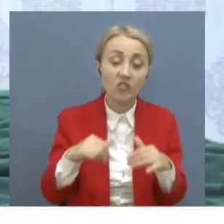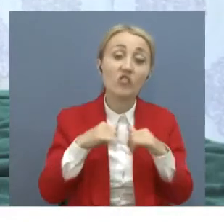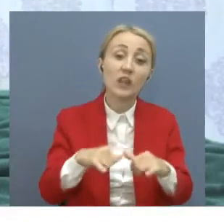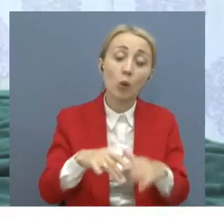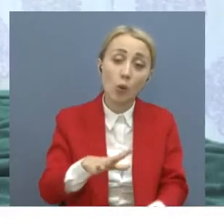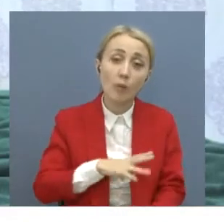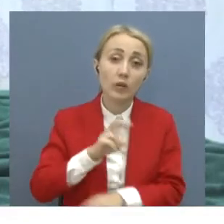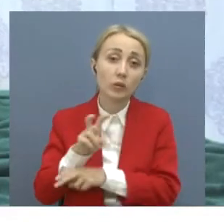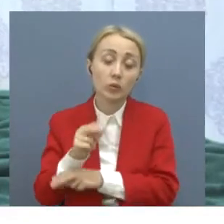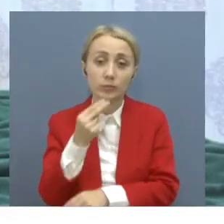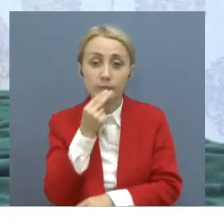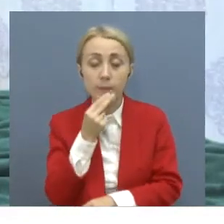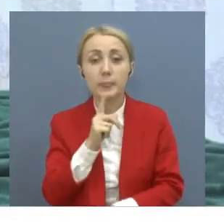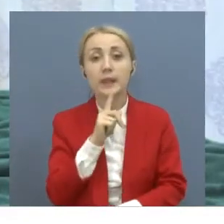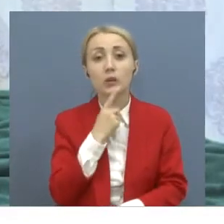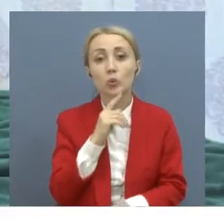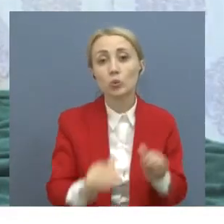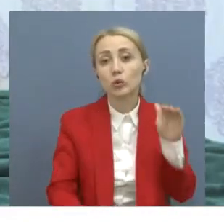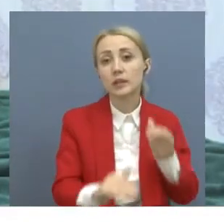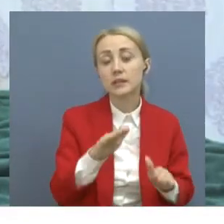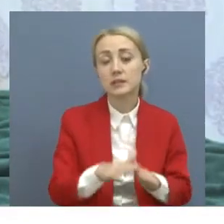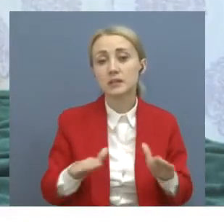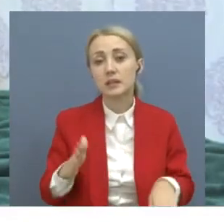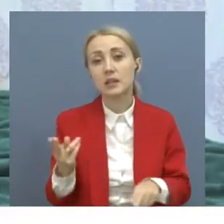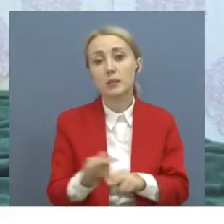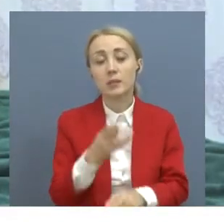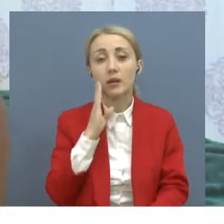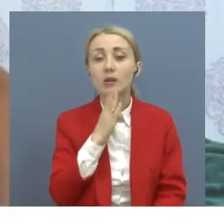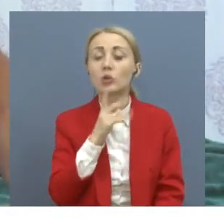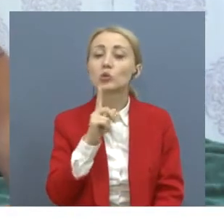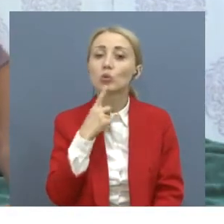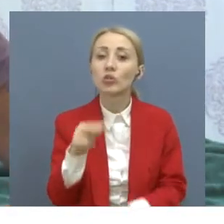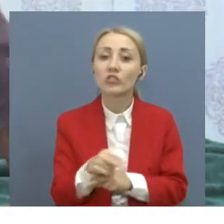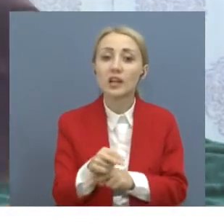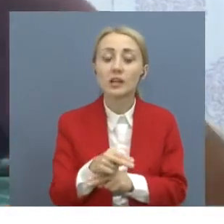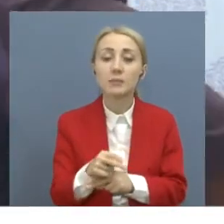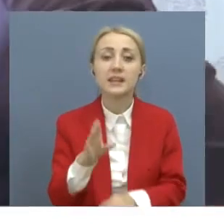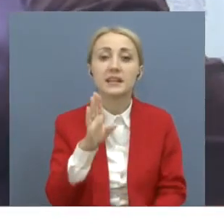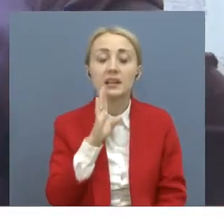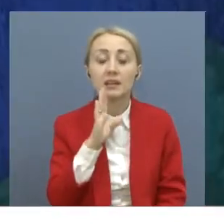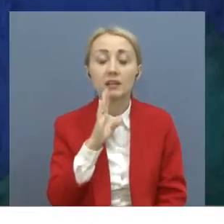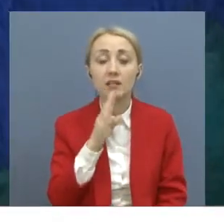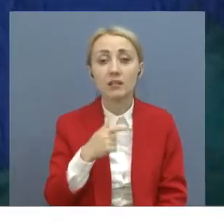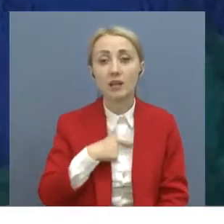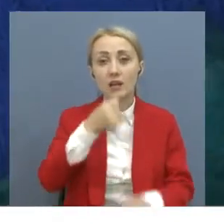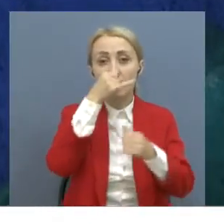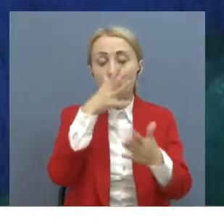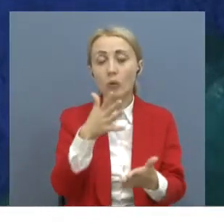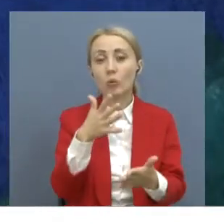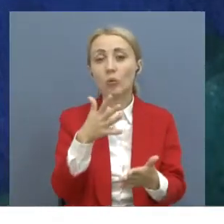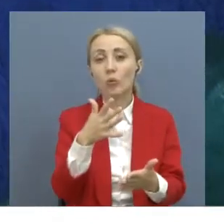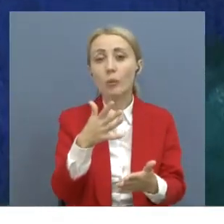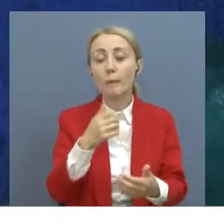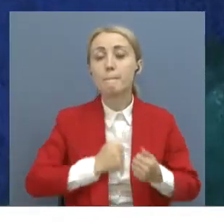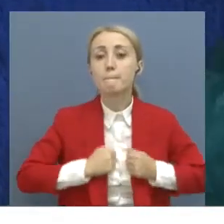керек, анау жуындыру керек деген сияқты. Балаларды өзіме мойшаға алып барам, бұлардың жуынатыны мен осы жерде Легенда лат, то легенге